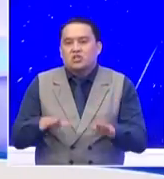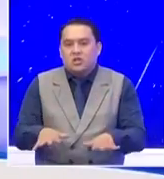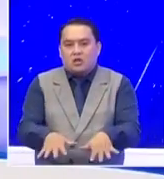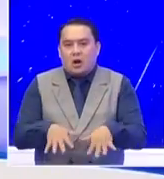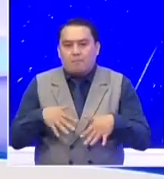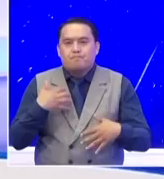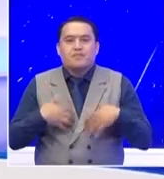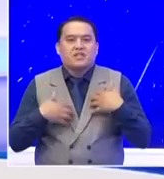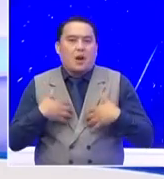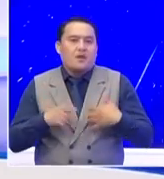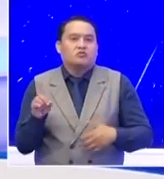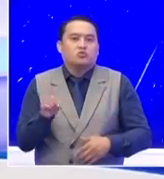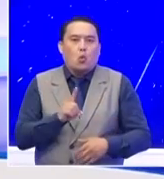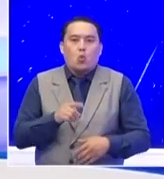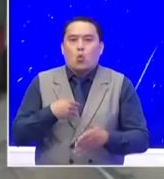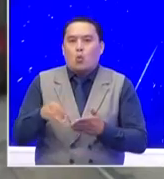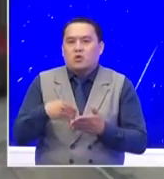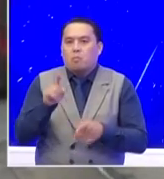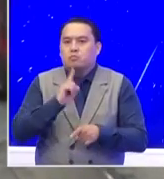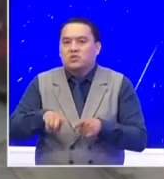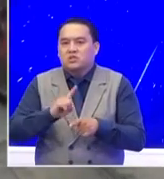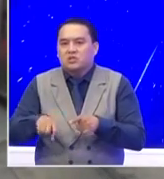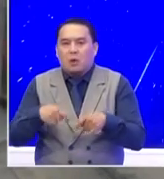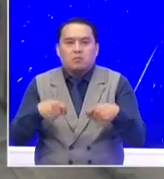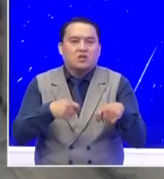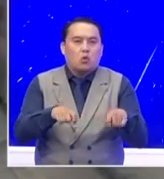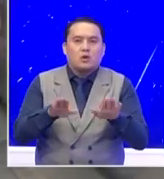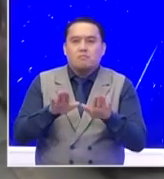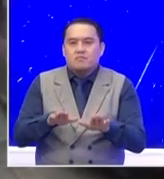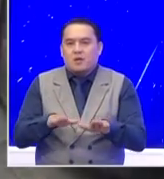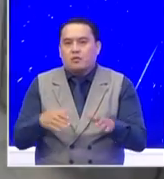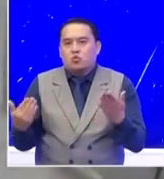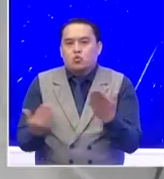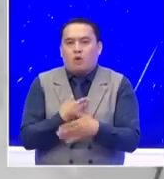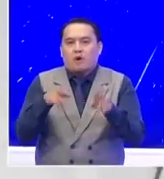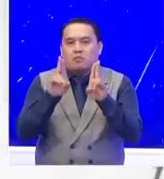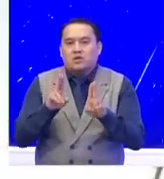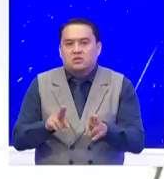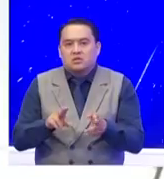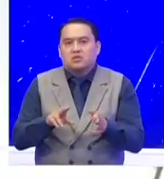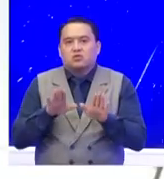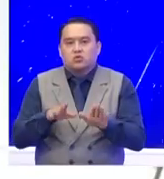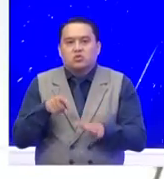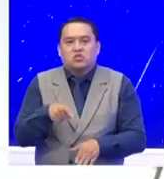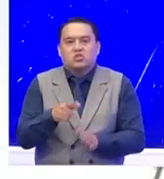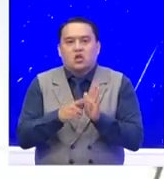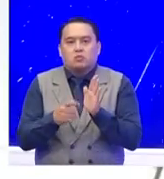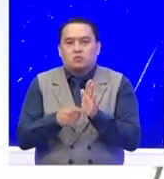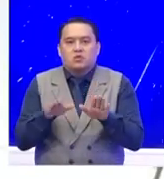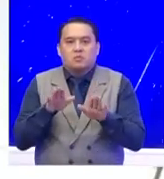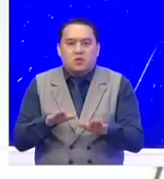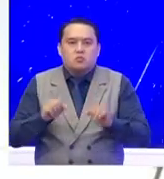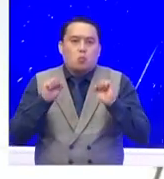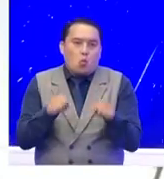зрителей поторопиться. Места раскупают очень быстро. Тем более, что по новым правилам зал, рассчитанный на 1700